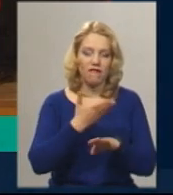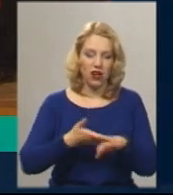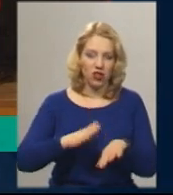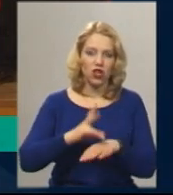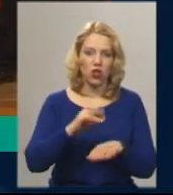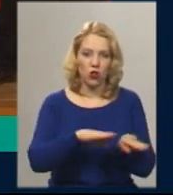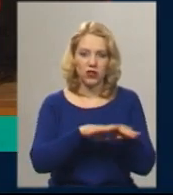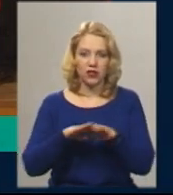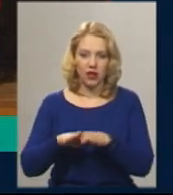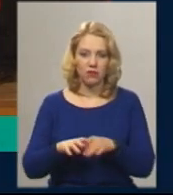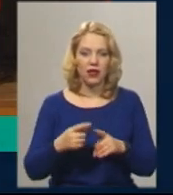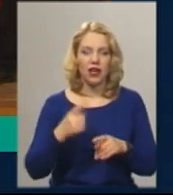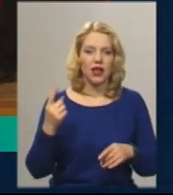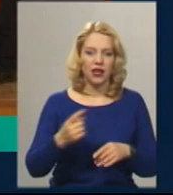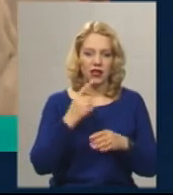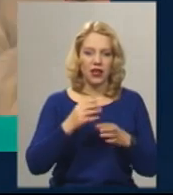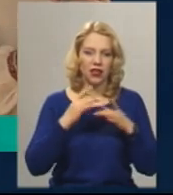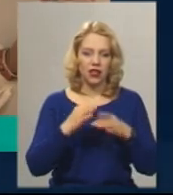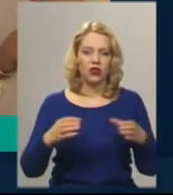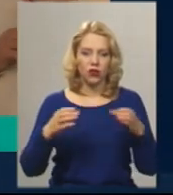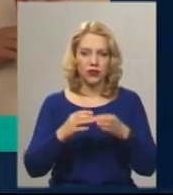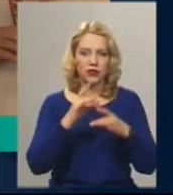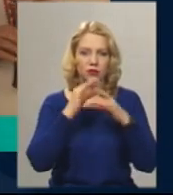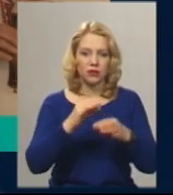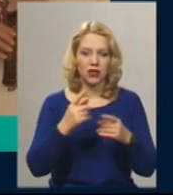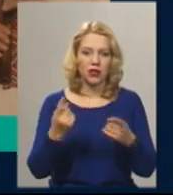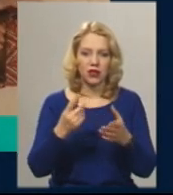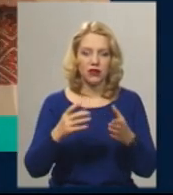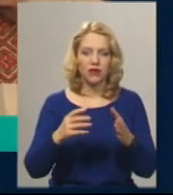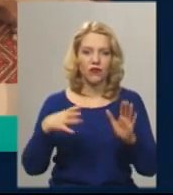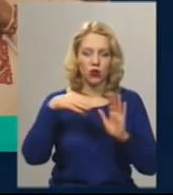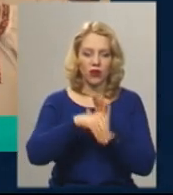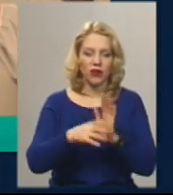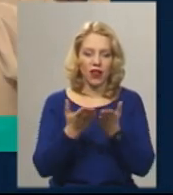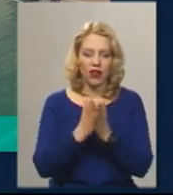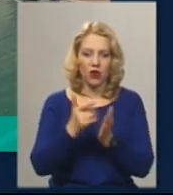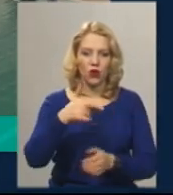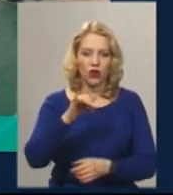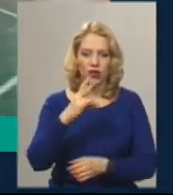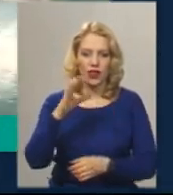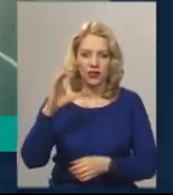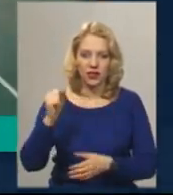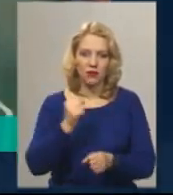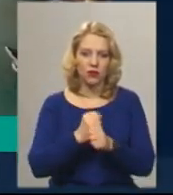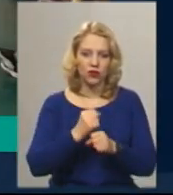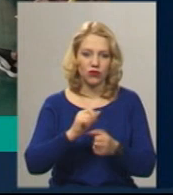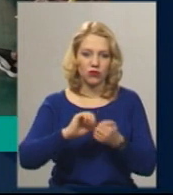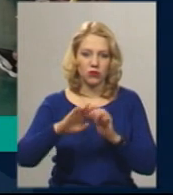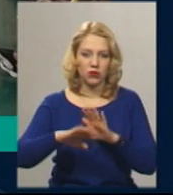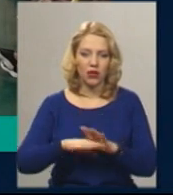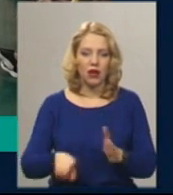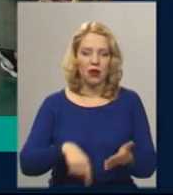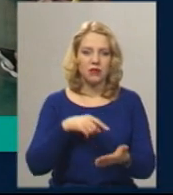Україні оркестр сопілкарів, інструменти якого занесені до Книги рекордів Гіннеса, діє у Кам'янці-Подільському. Міська спартакіада з